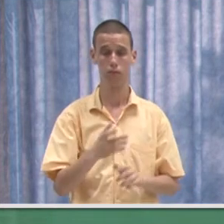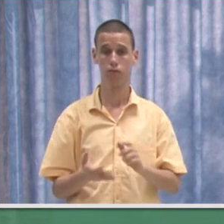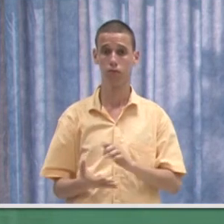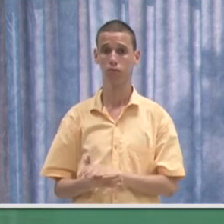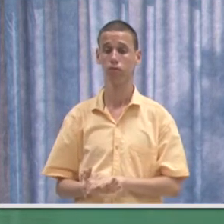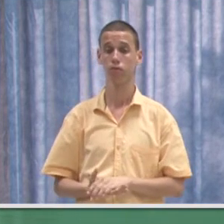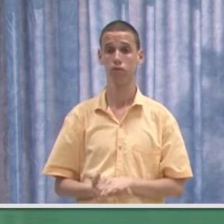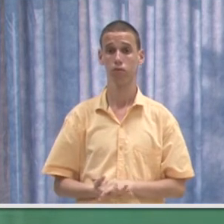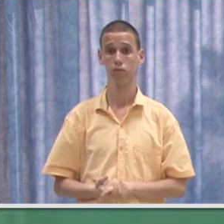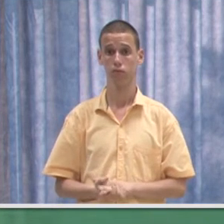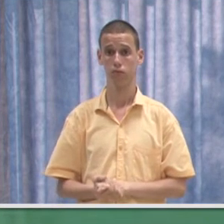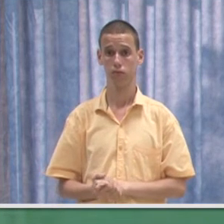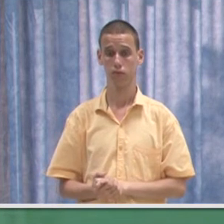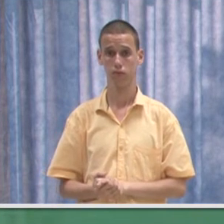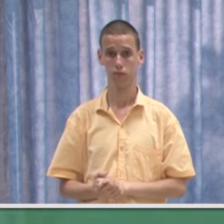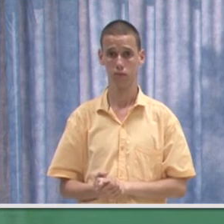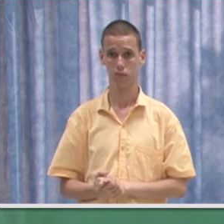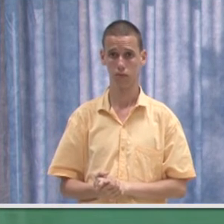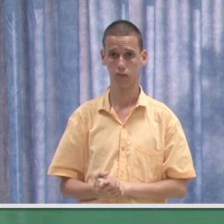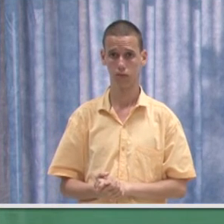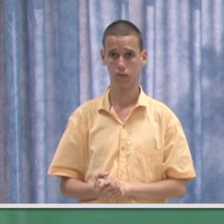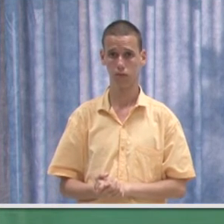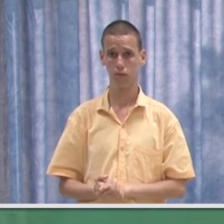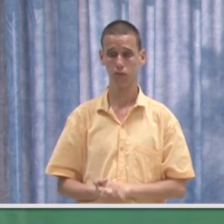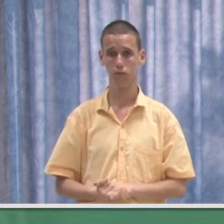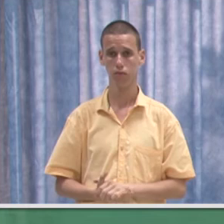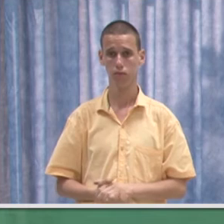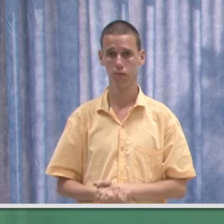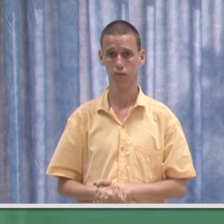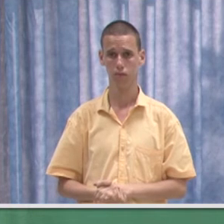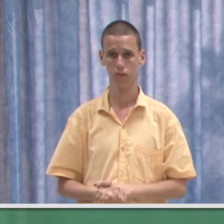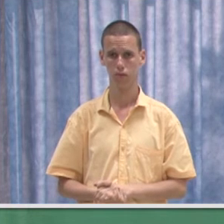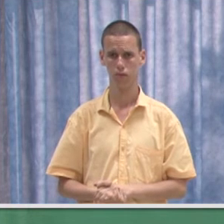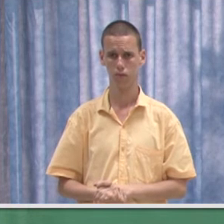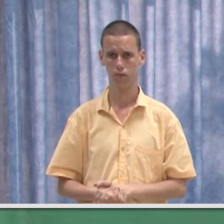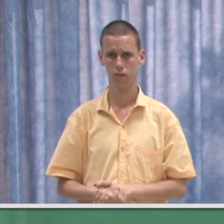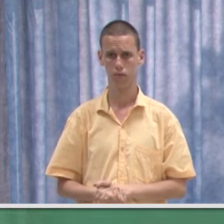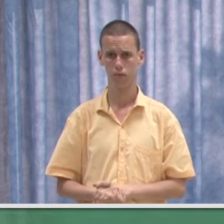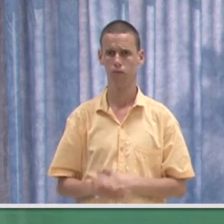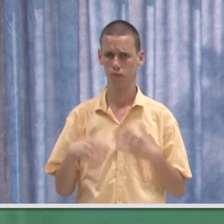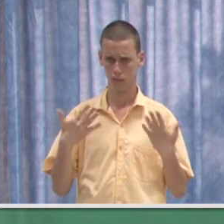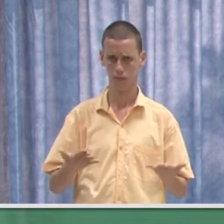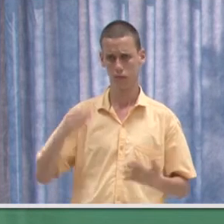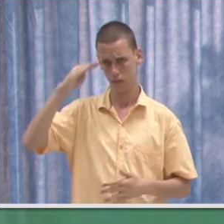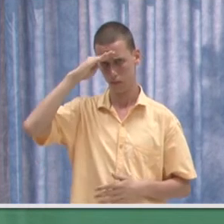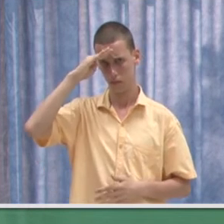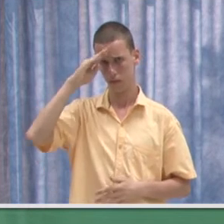Il n'y a pas d'équipe à l'envoyer de la police. In fact, une investigation qui est ouverte. Moi, j'ai appelé pour une